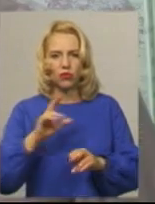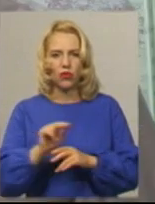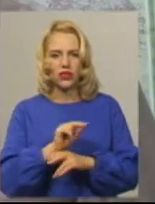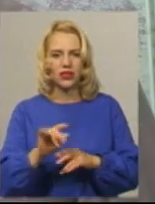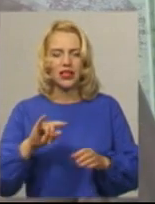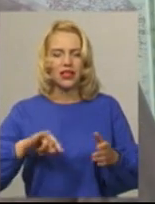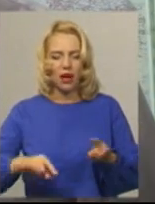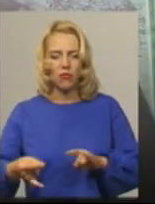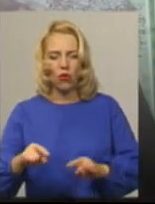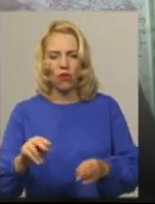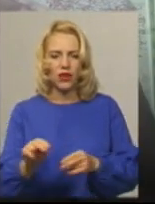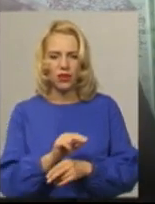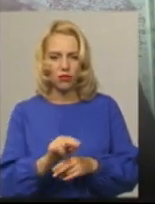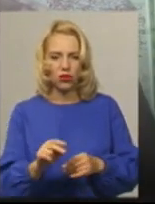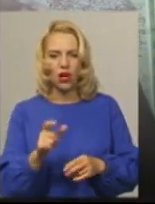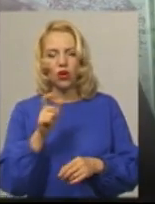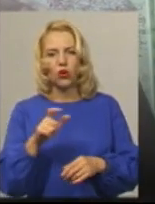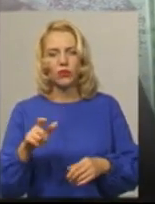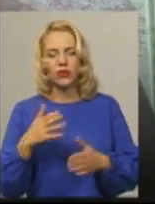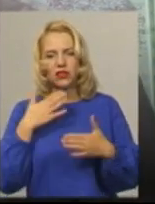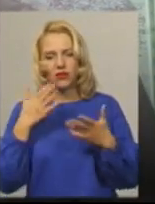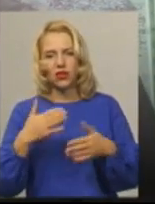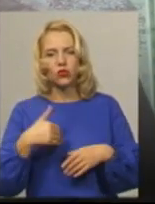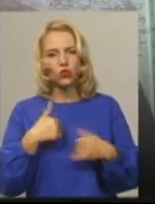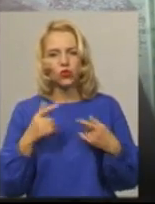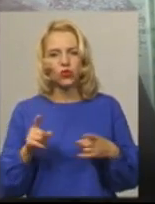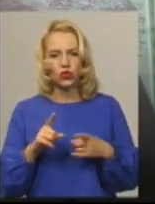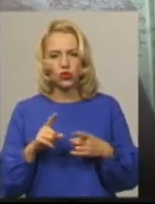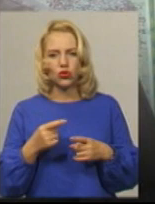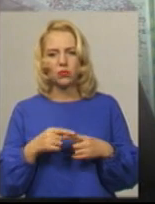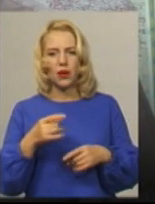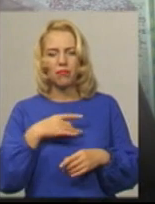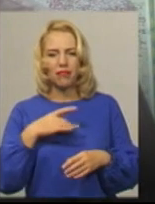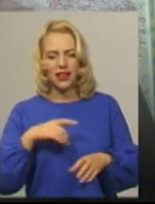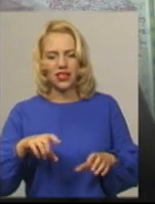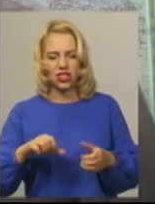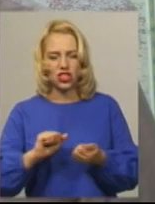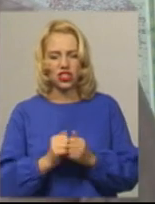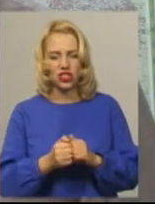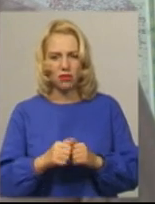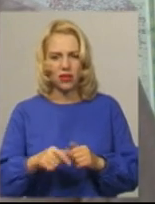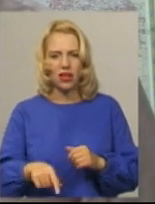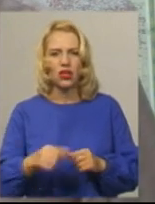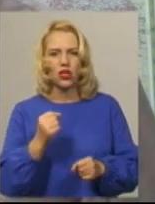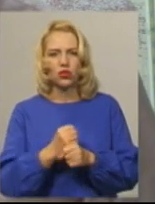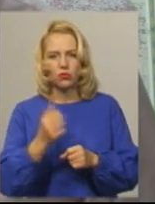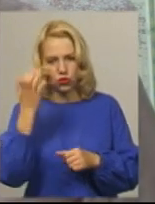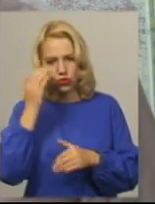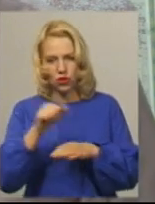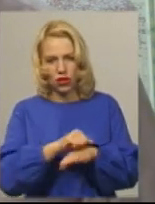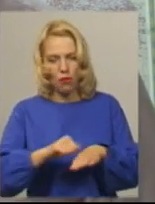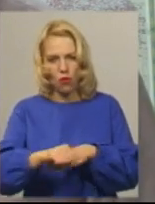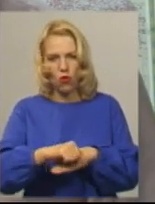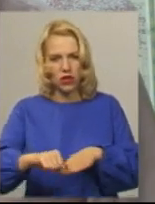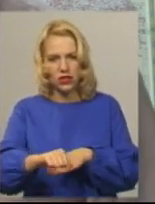ремонт. Громадяни звертаються і хочуть, щоб з біло-щебеневої дороги ми зробили сьогодні чорне покриття.